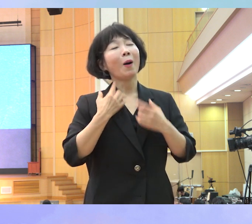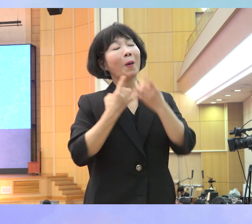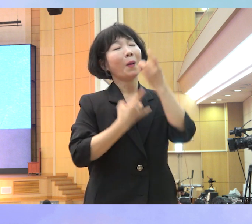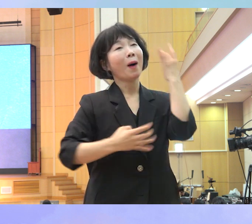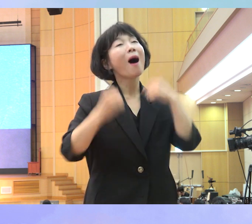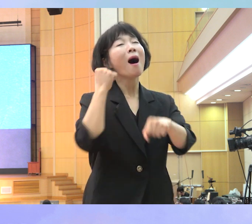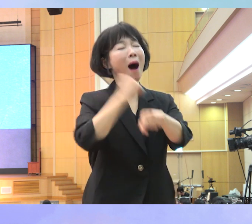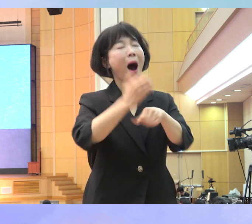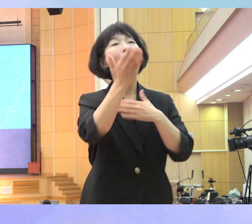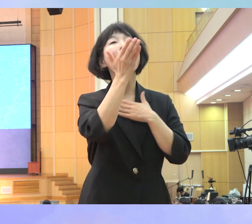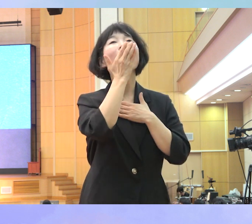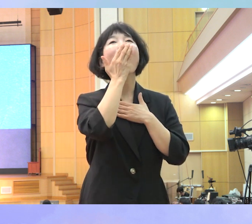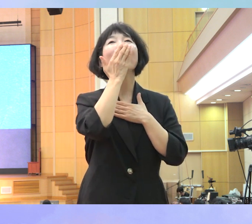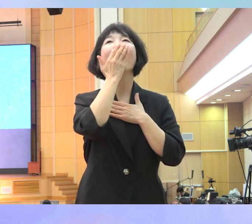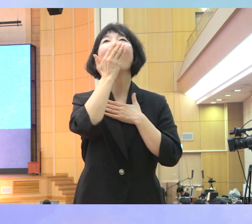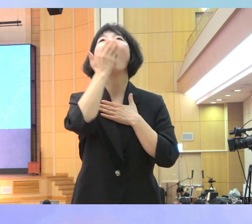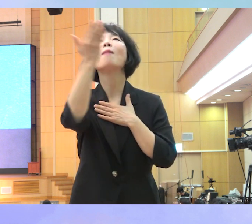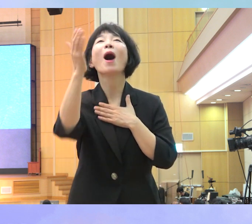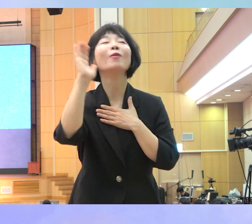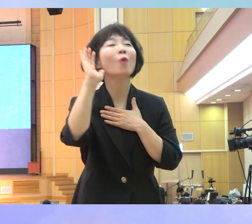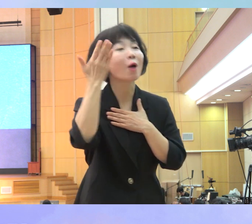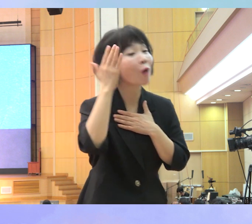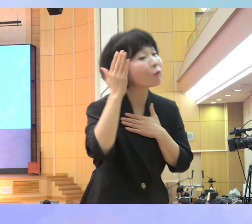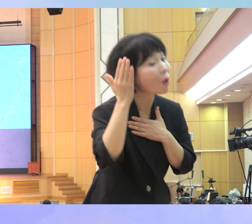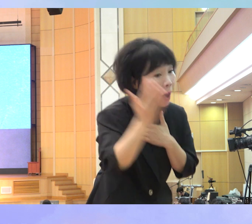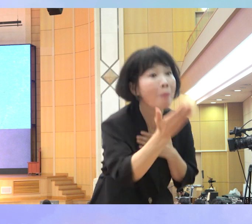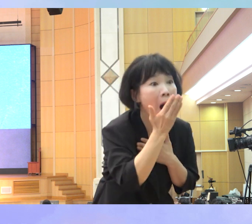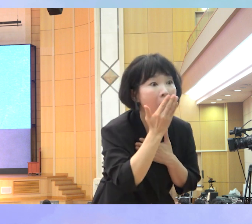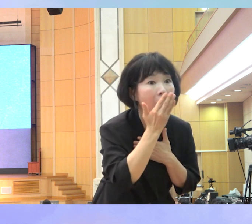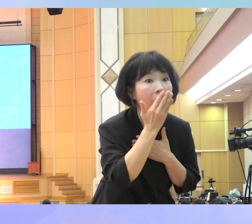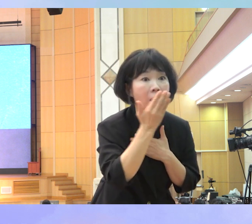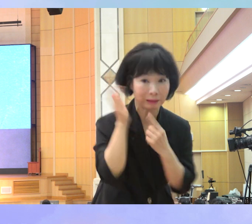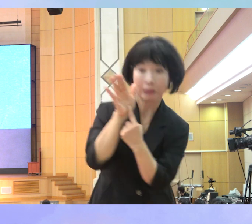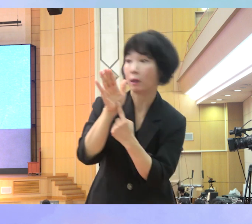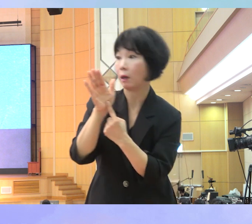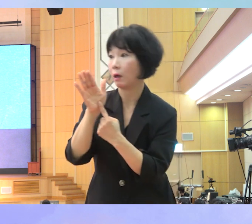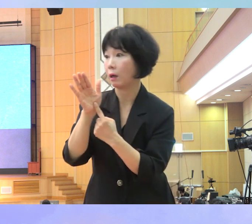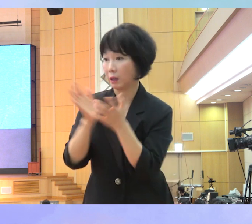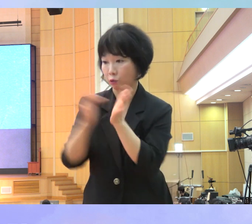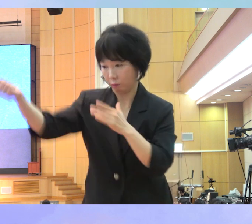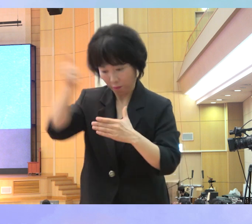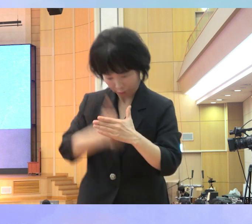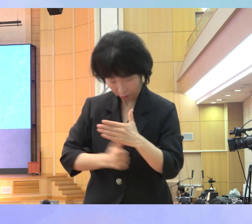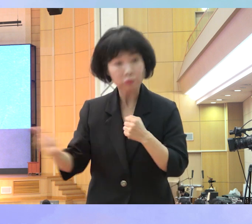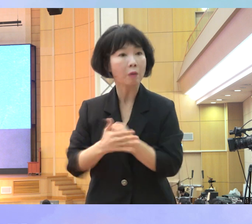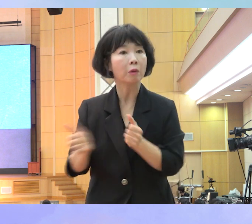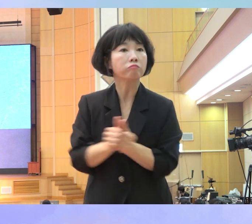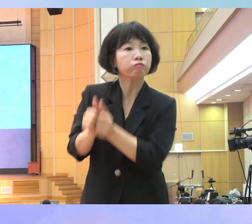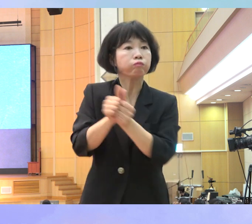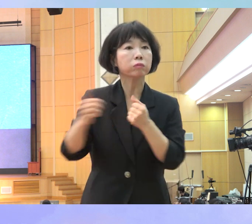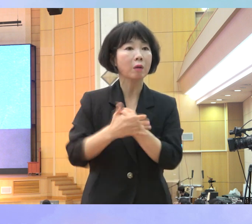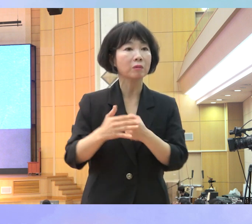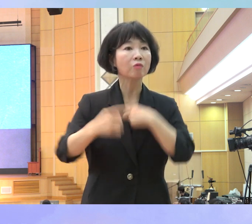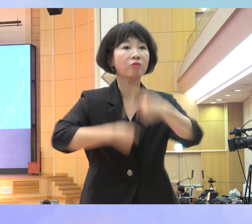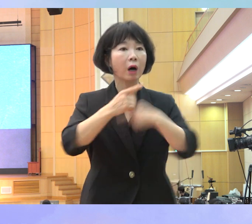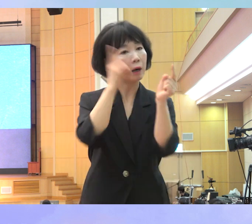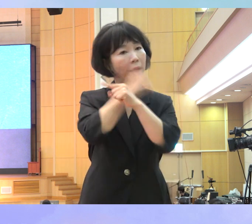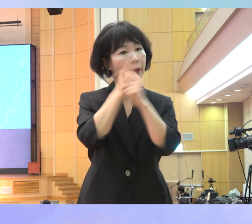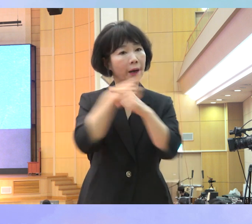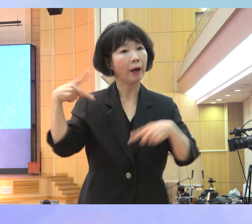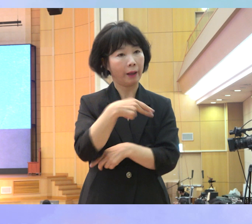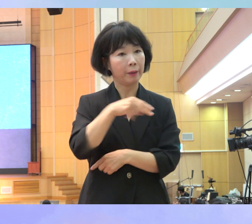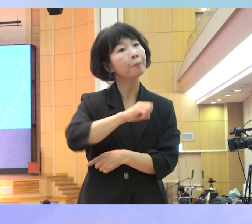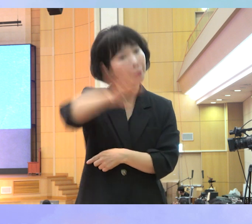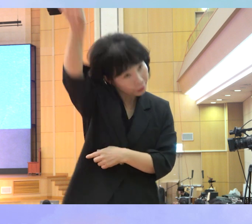수 있다, 된다, 이런 말을 한다는 거죠. 그러니까 여러분, 오늘도